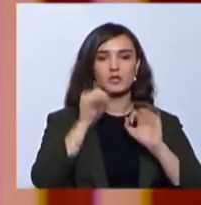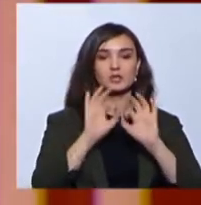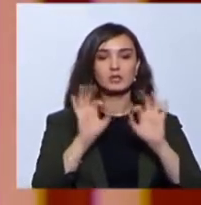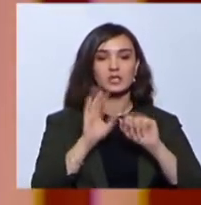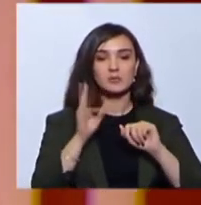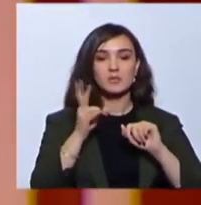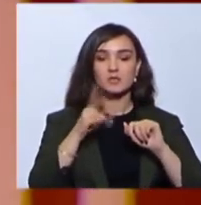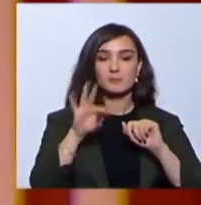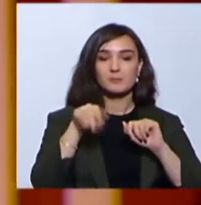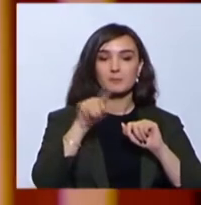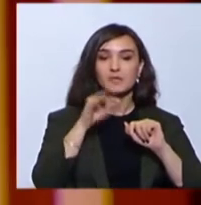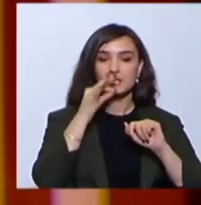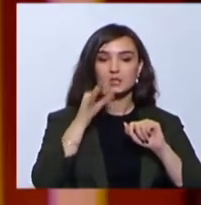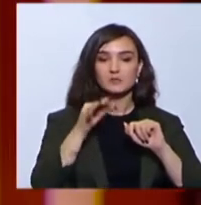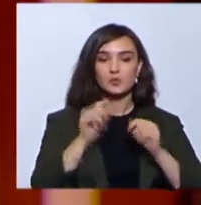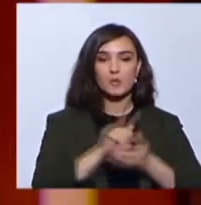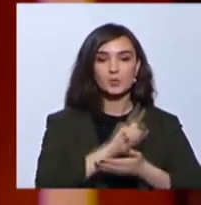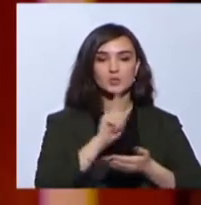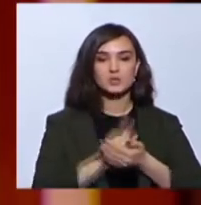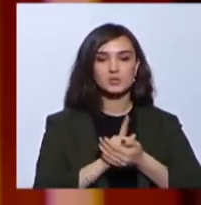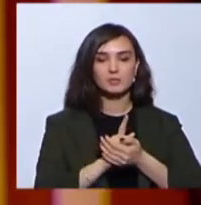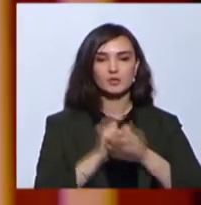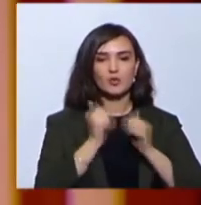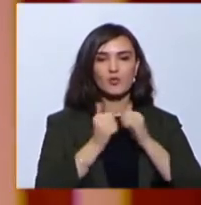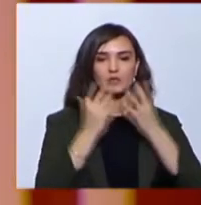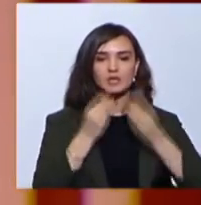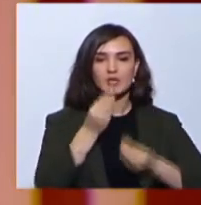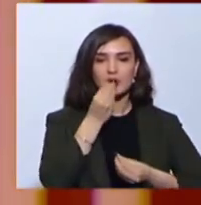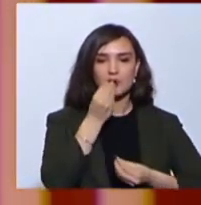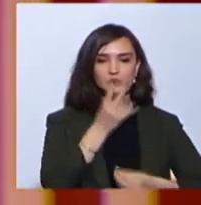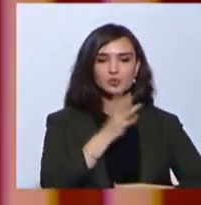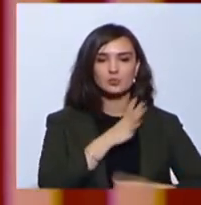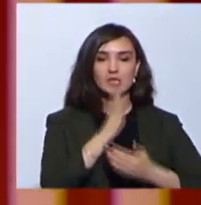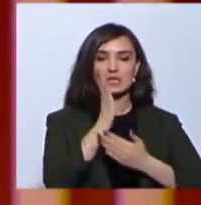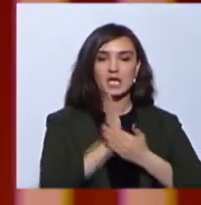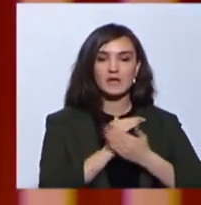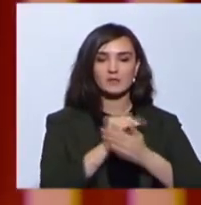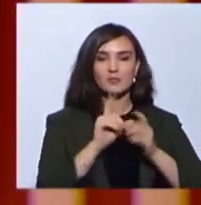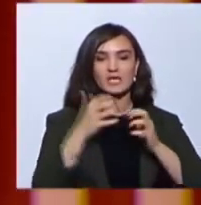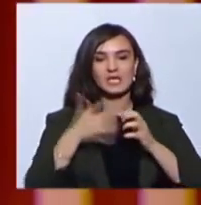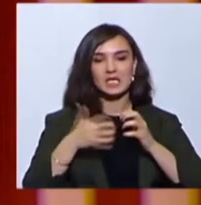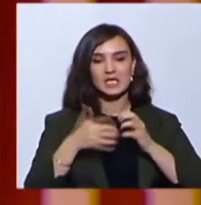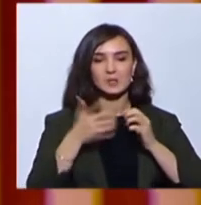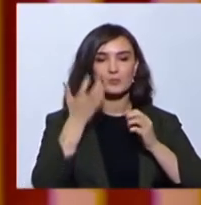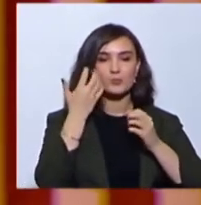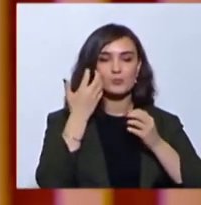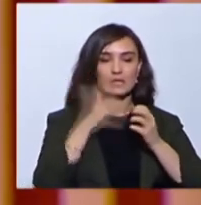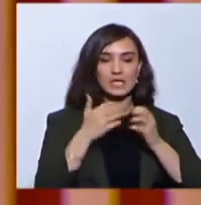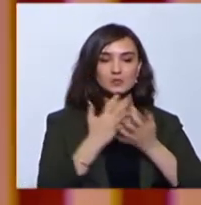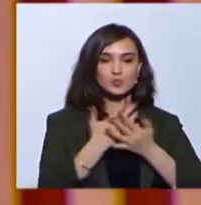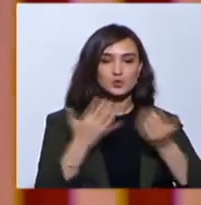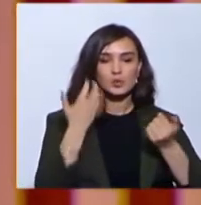მაგრამ გაგახსენებთ, რომ აუცილებელია, რომ ყოველდღიურ რაციონში ჩვენ გქონდეს ნახევარი ბოსტნეული და ხილის წარმოდგენილი, ისე